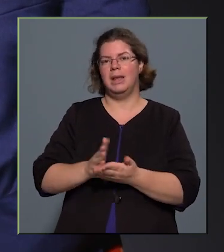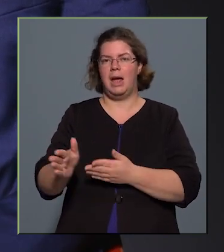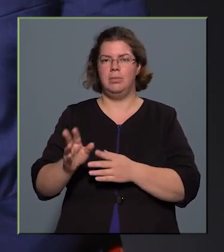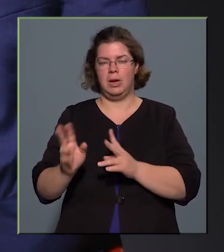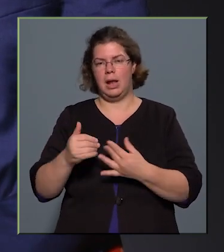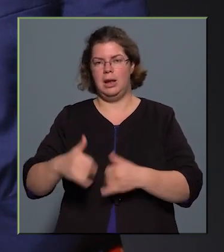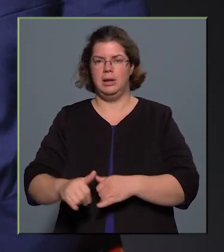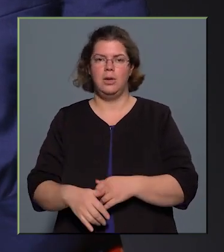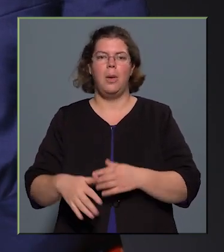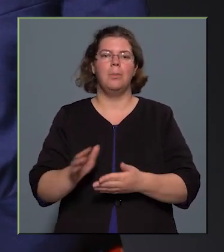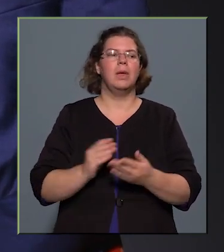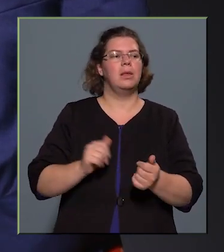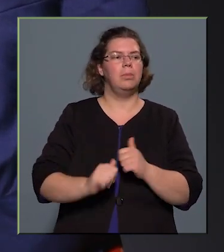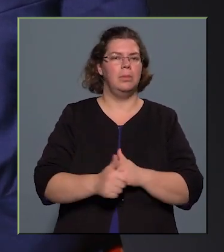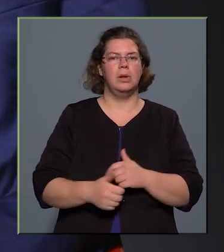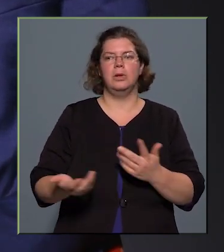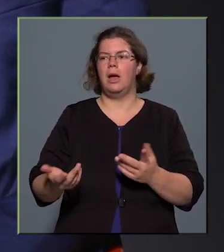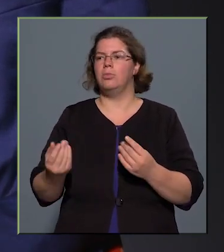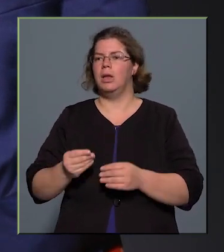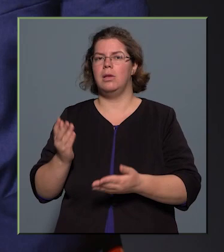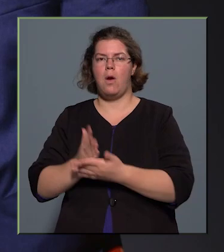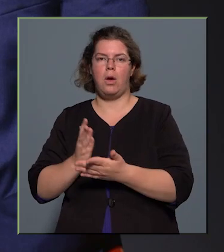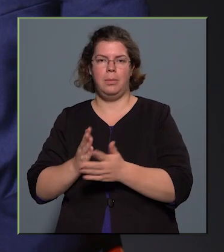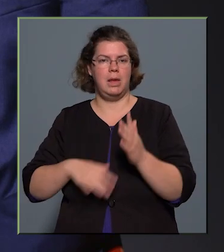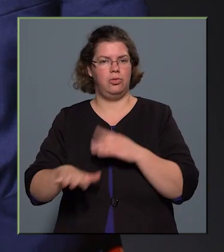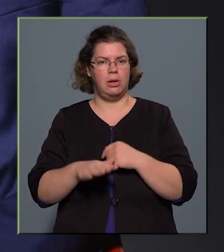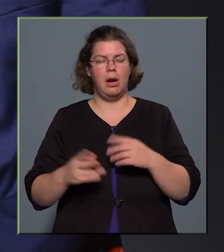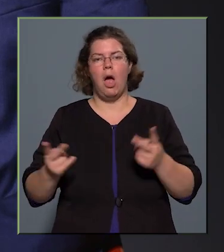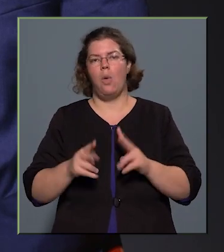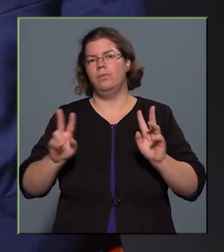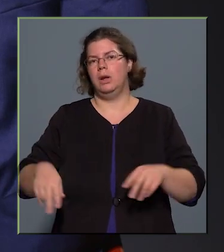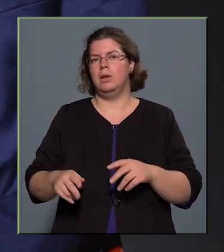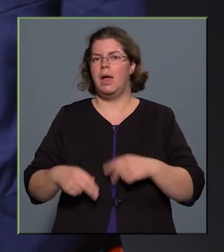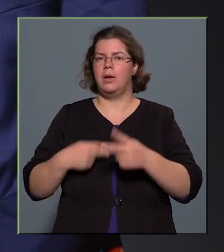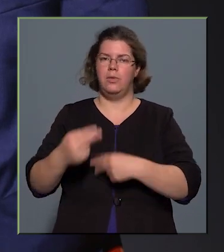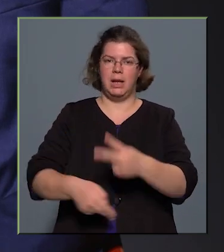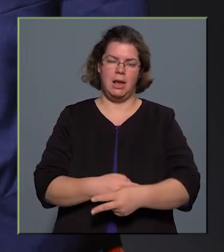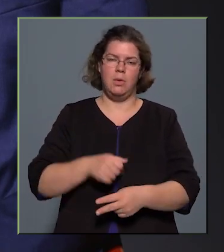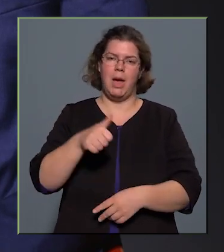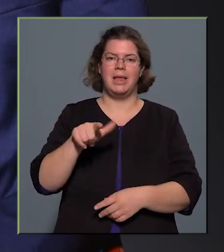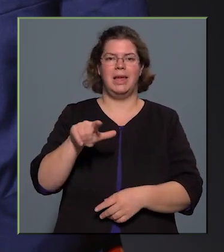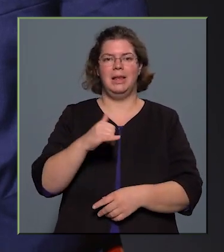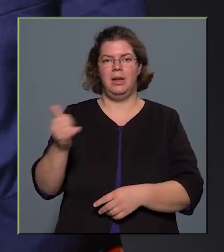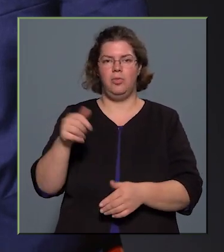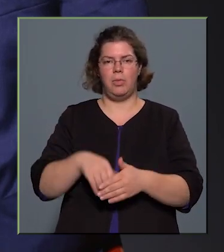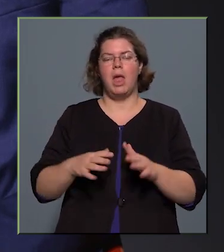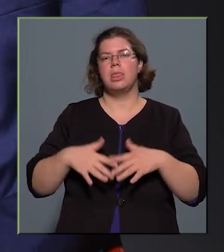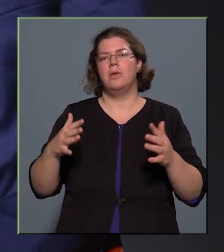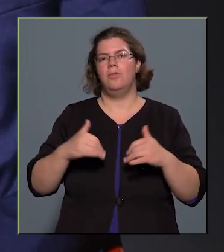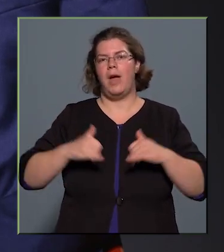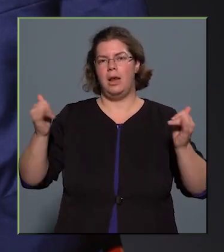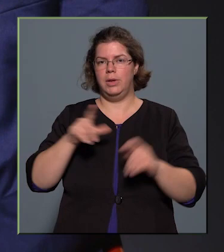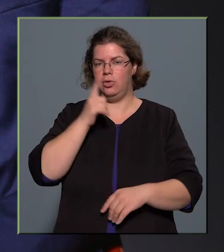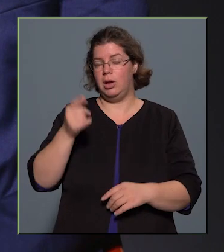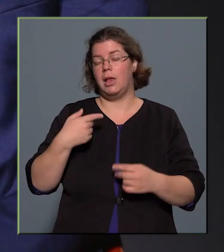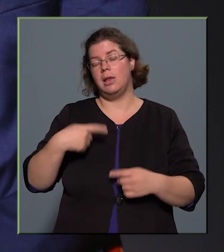azok a prioritások, mik azok az alkalmazási területek, ahol valószínűleg az elkövetkezendő egy-két évben nagyon nagy fejlődés lesz, illetve ezzel